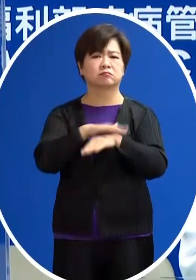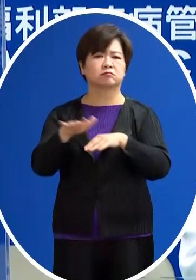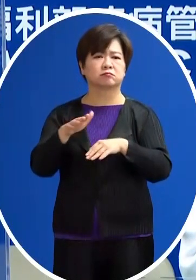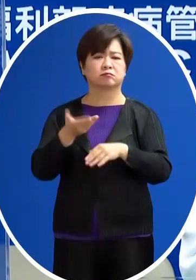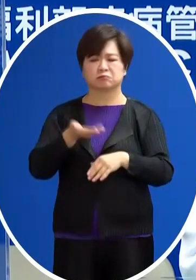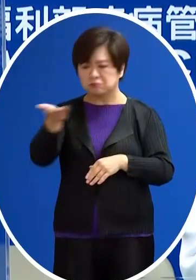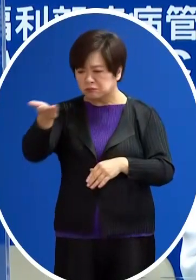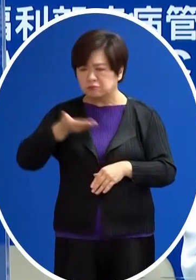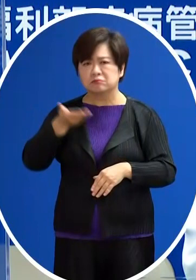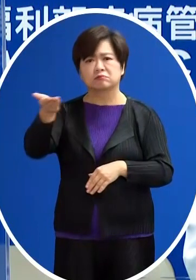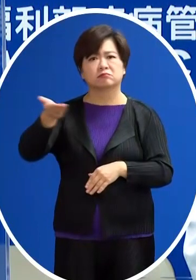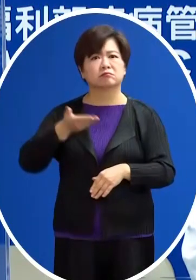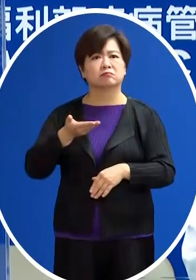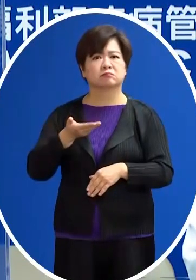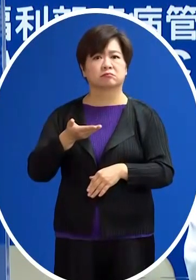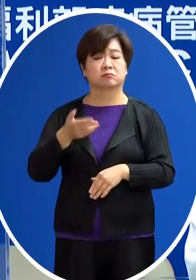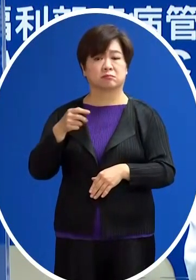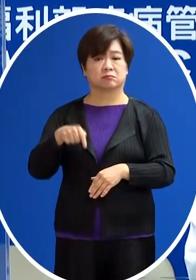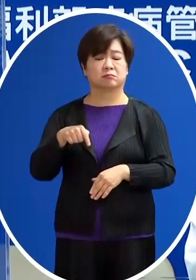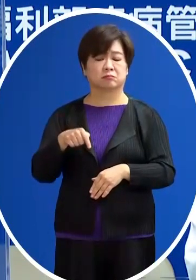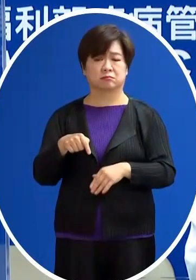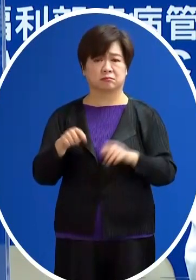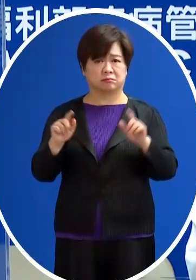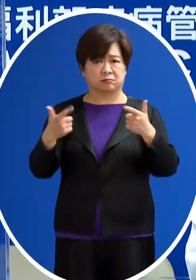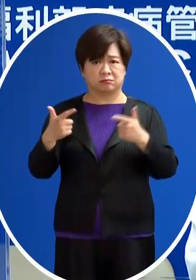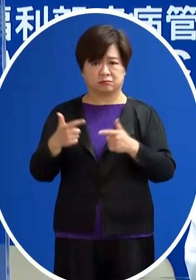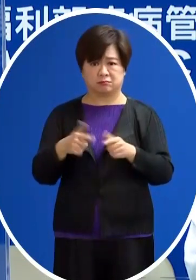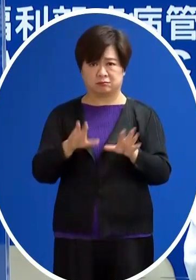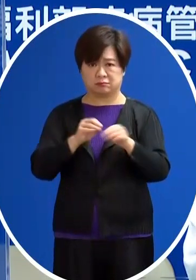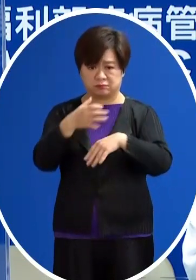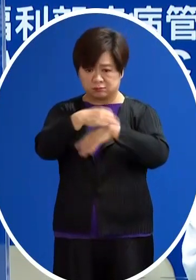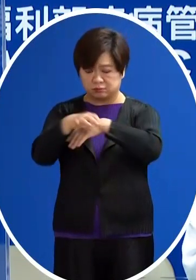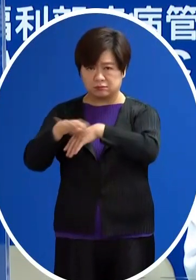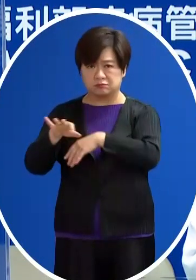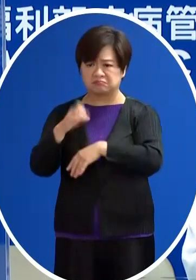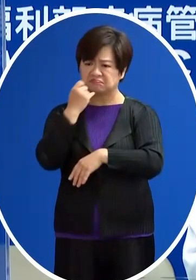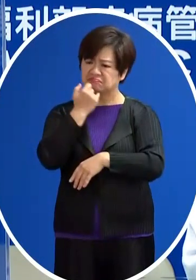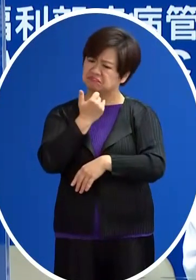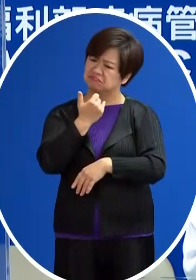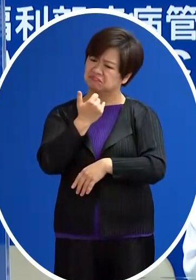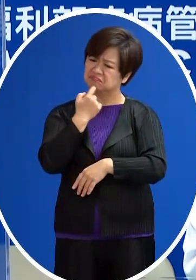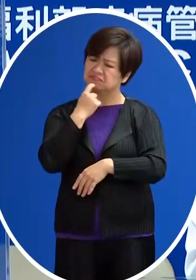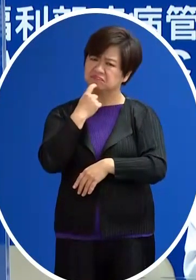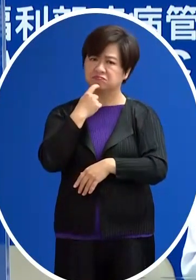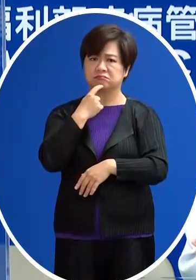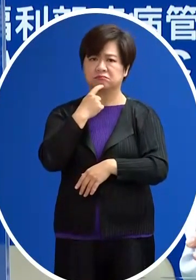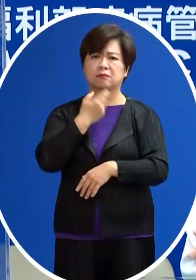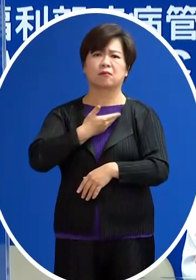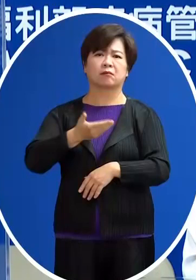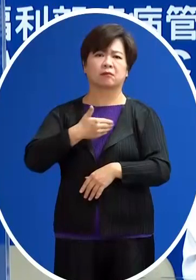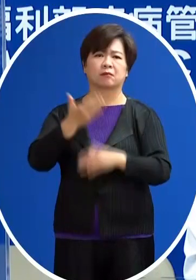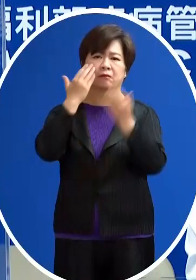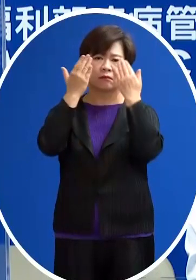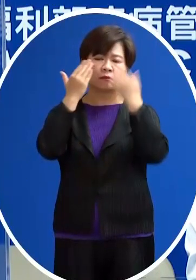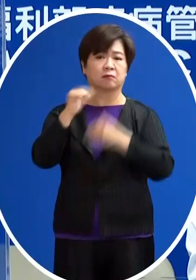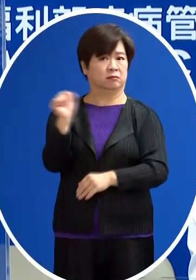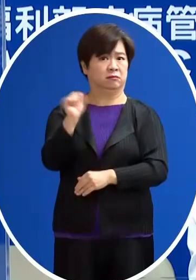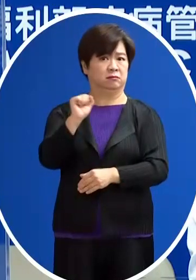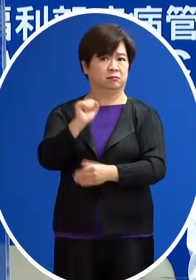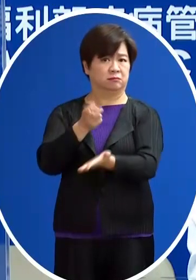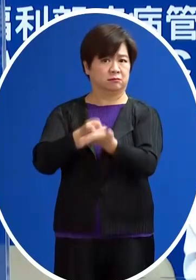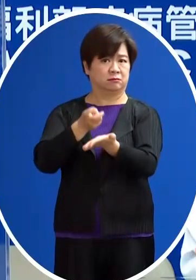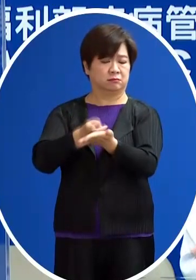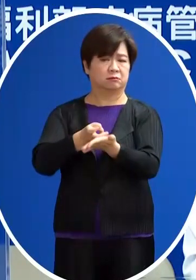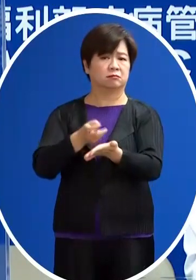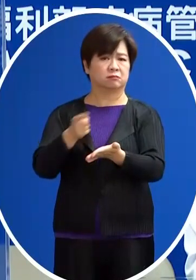这基本上只是不会说有资料不全的或资料可能有疑问的，我们就放着不管它，一定要把它就